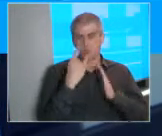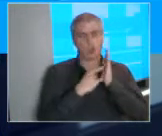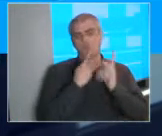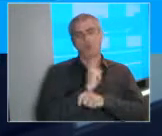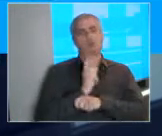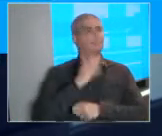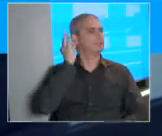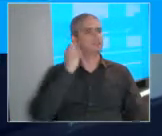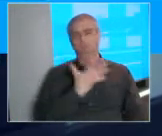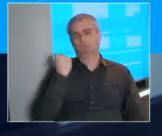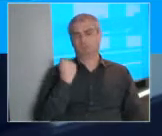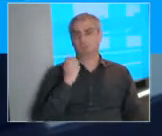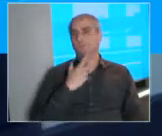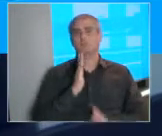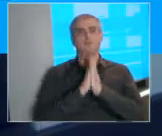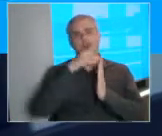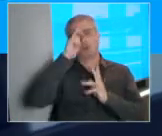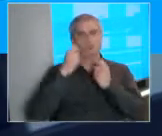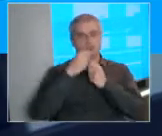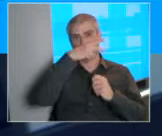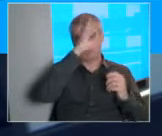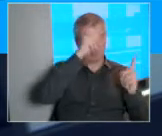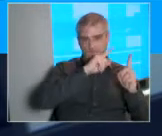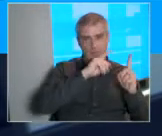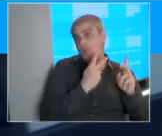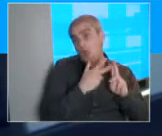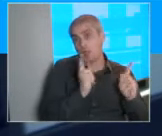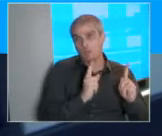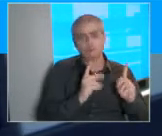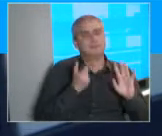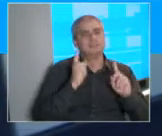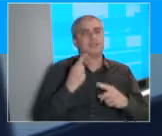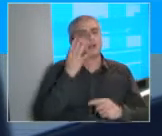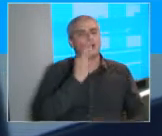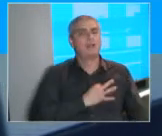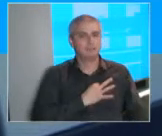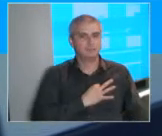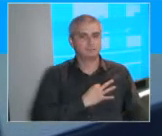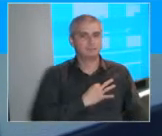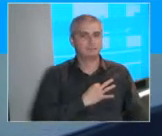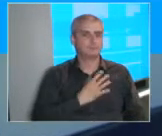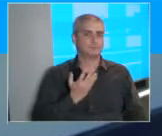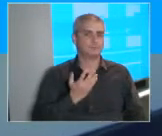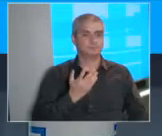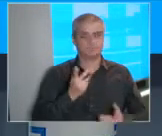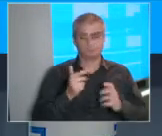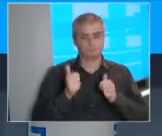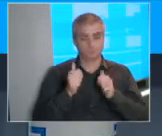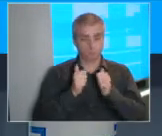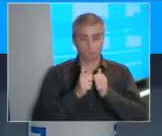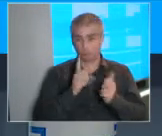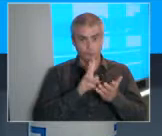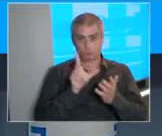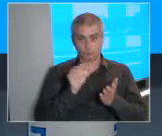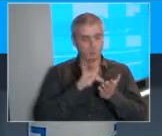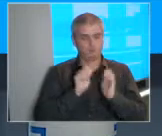ישר אישה, אז מי שמבקש אולי את ההורות משותפת זה הגבר, אולי לא רק. מה צריך לשים לב בן או בת זוג שנמצאים